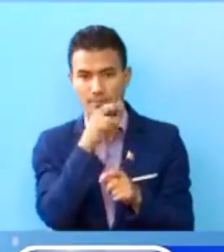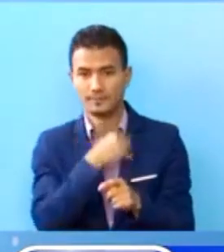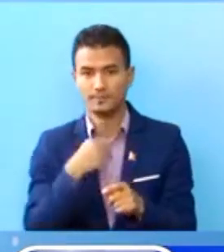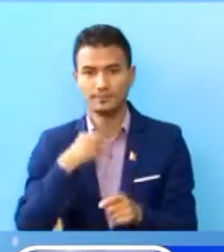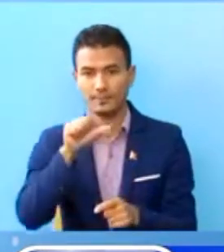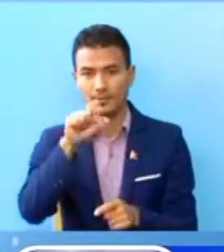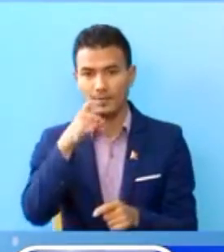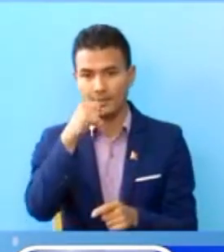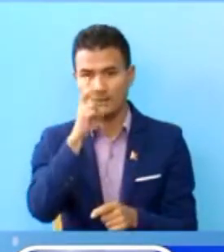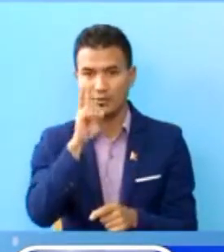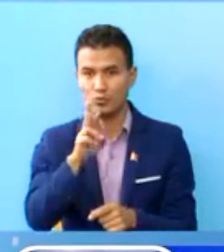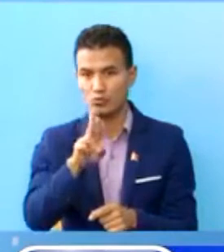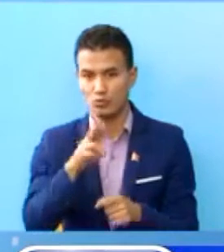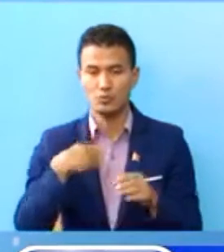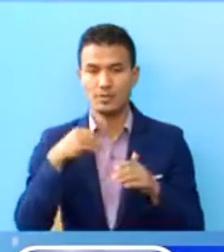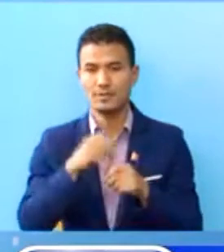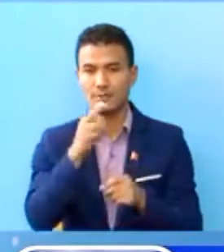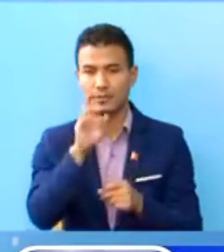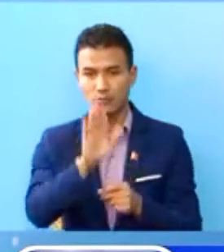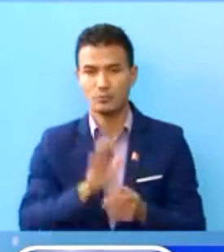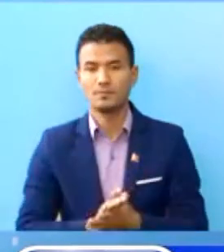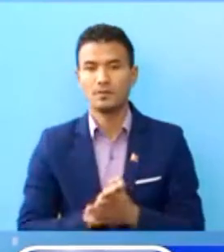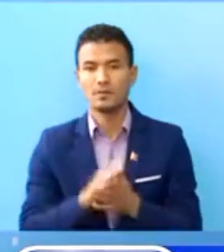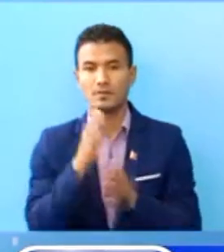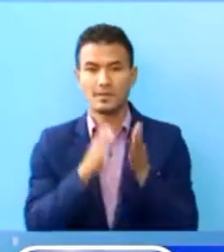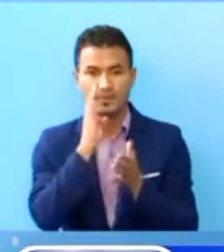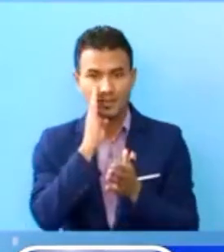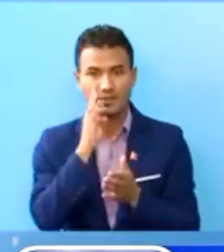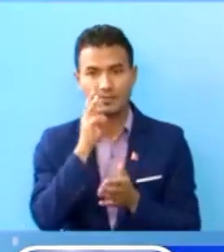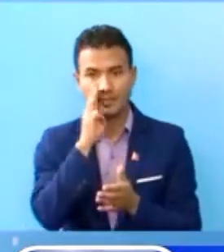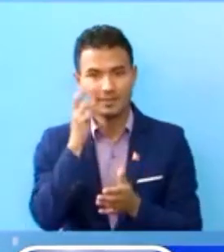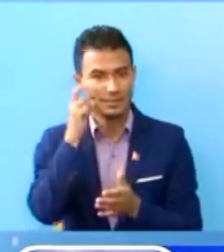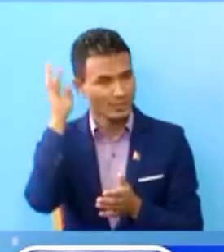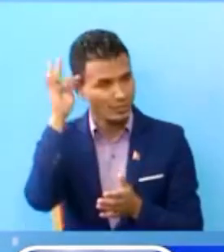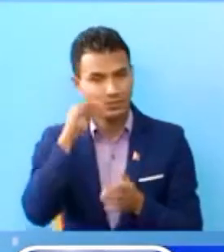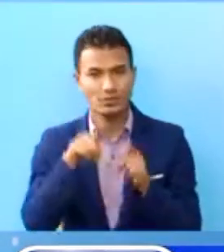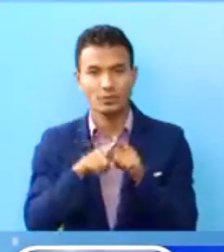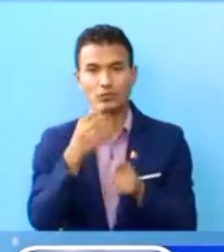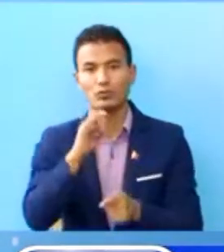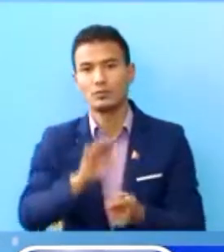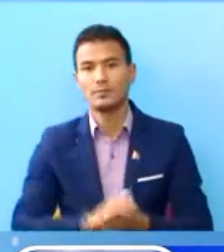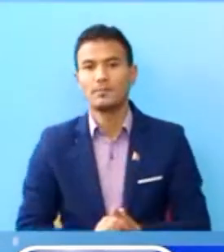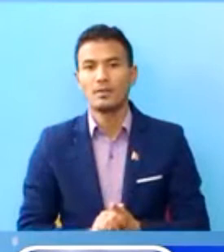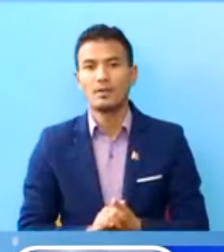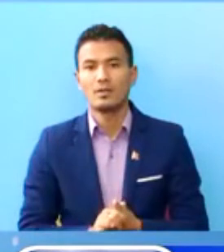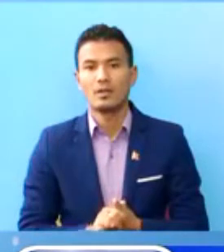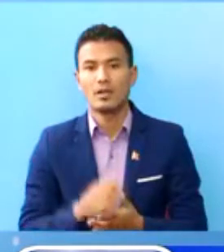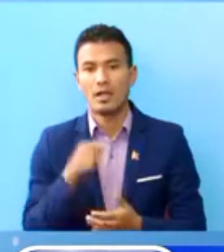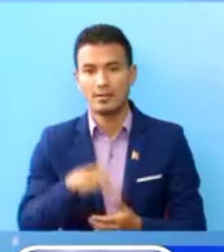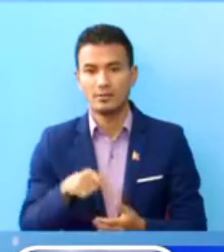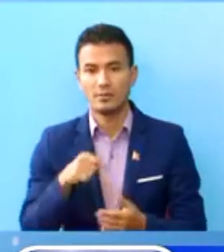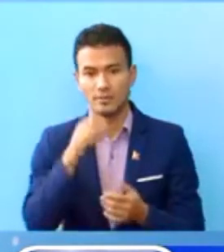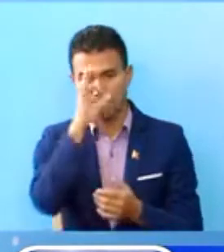डाक्टर जागेश्वर गौतम यहाँ उपस्थित भएको छु र सांकेतिक भाषा में दिनेश श्रेष्ठले सहयोग गरिरहनु भएको छ र